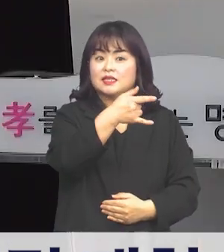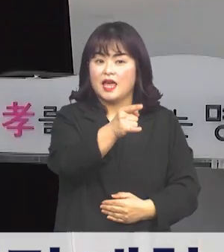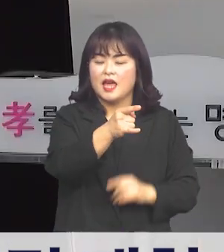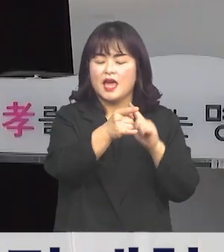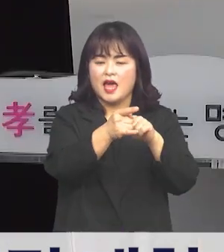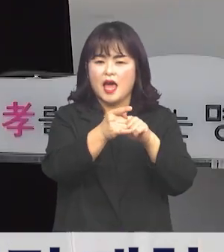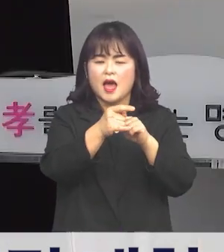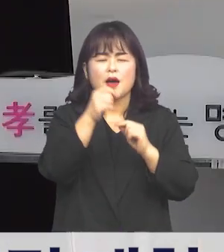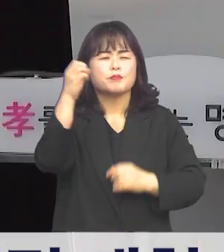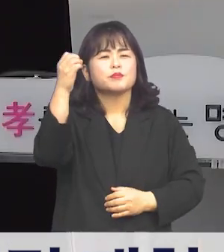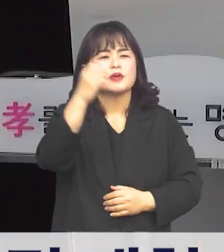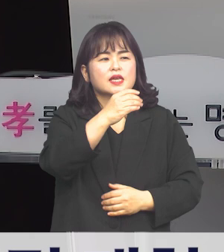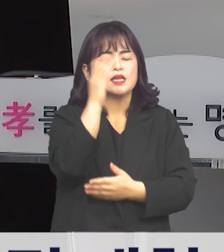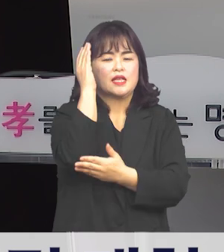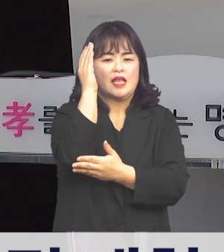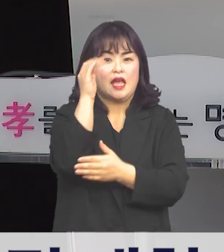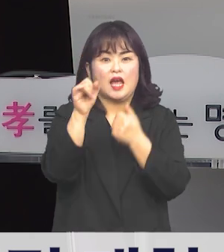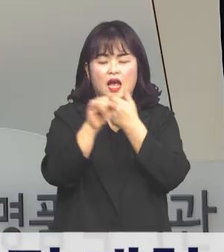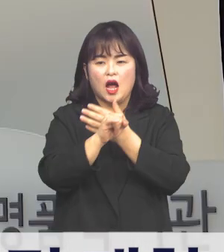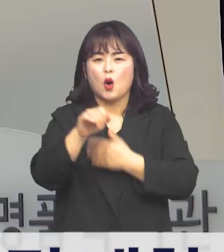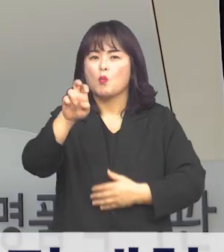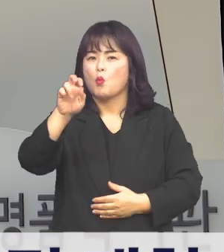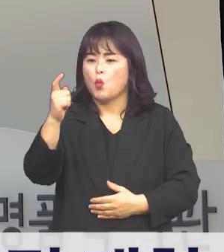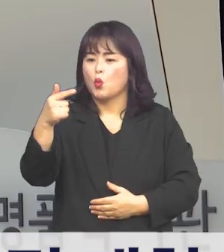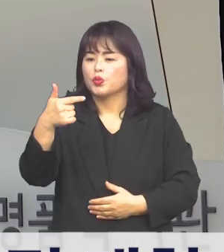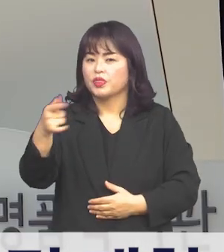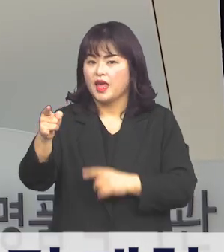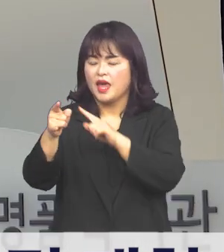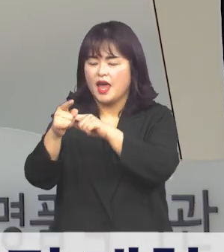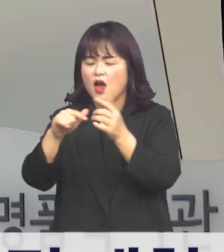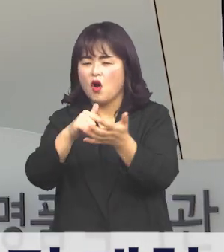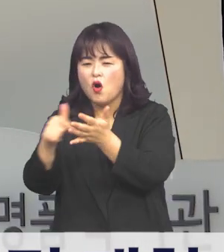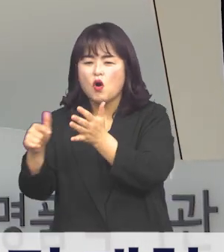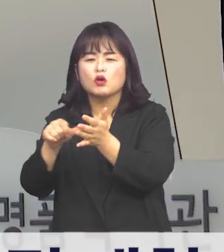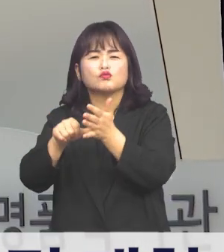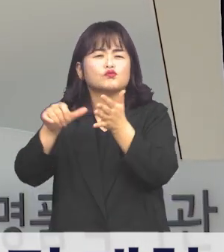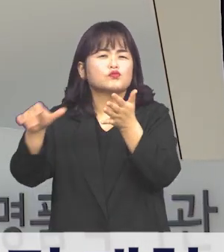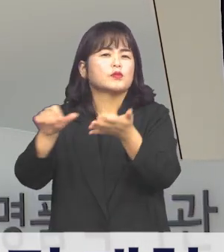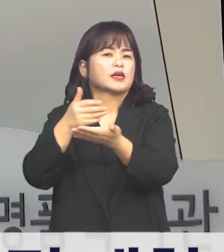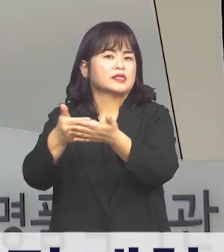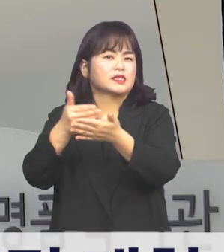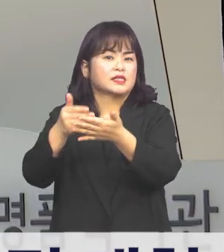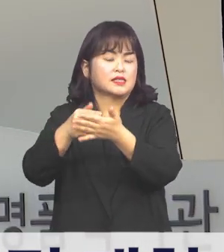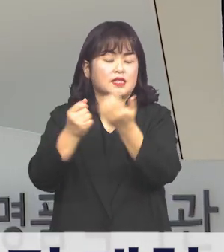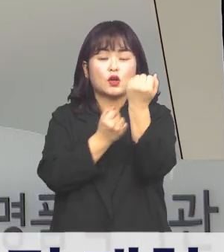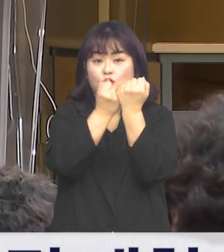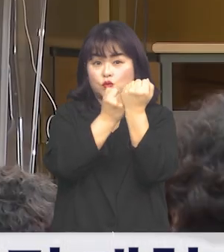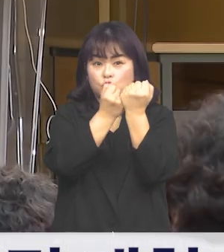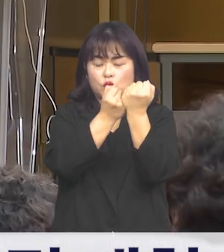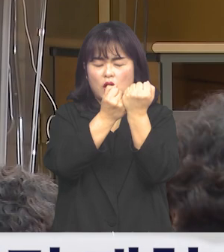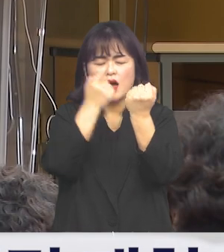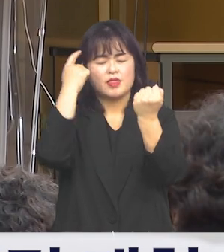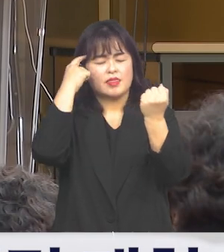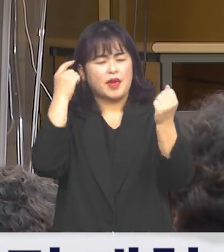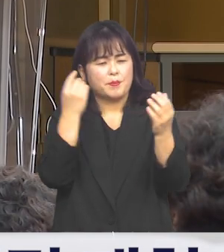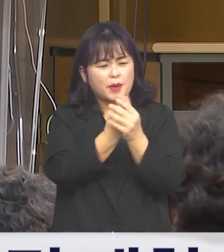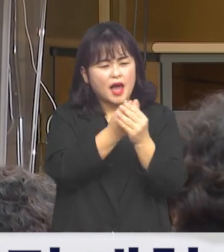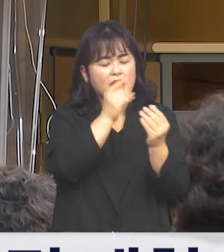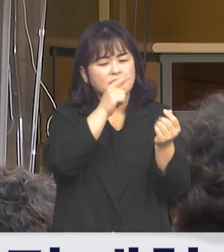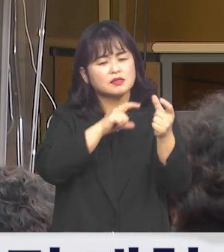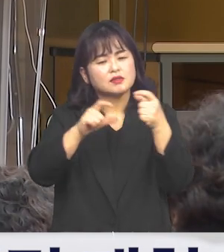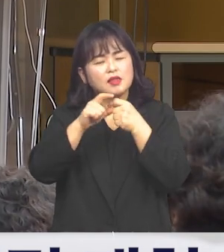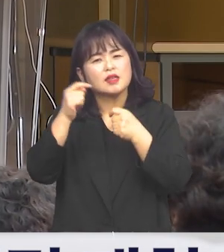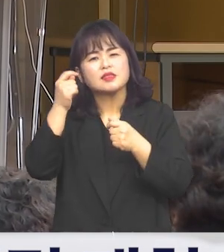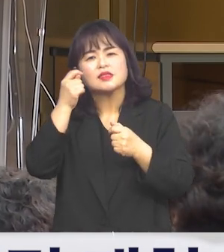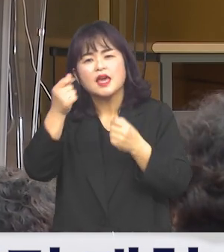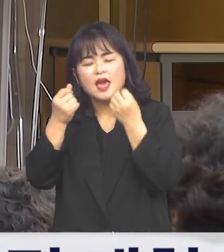르네 마그리트의 빛의 제국, 클로드 모네의 루앙 대성당 연작 등 명작을 소개하며 예술이 고정관념을 깨고